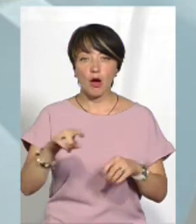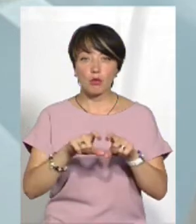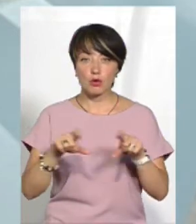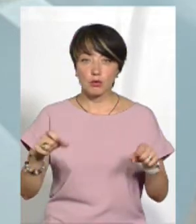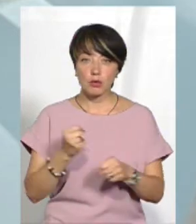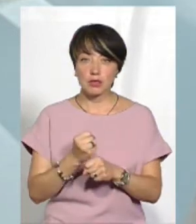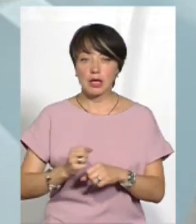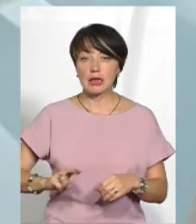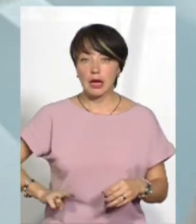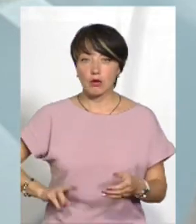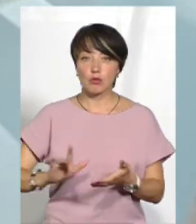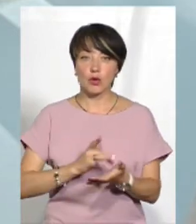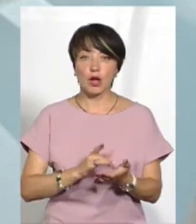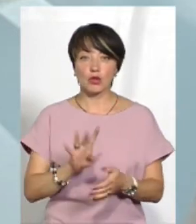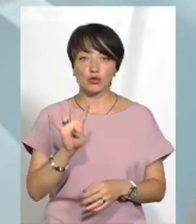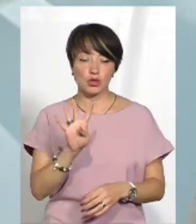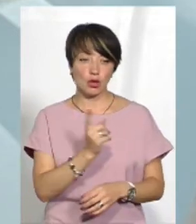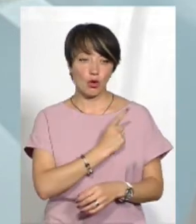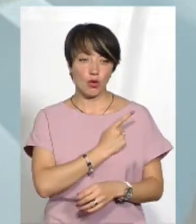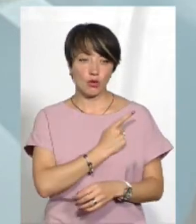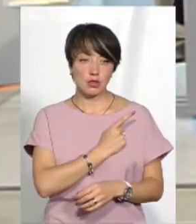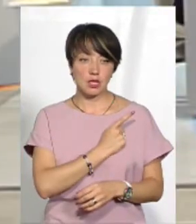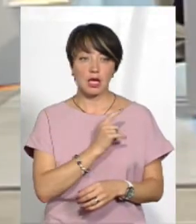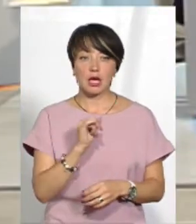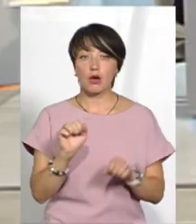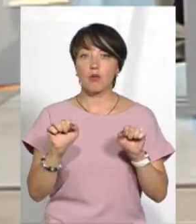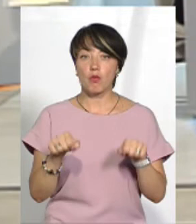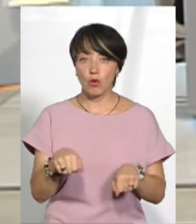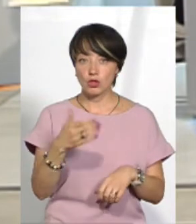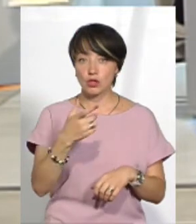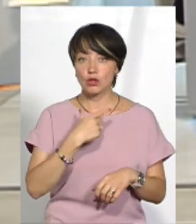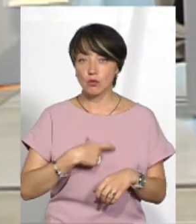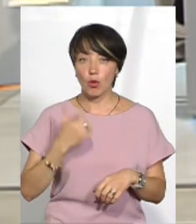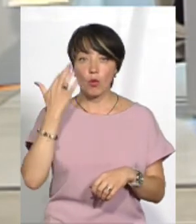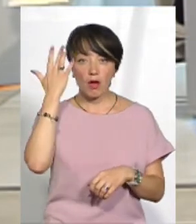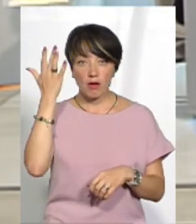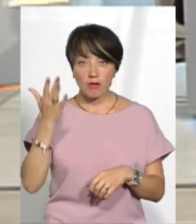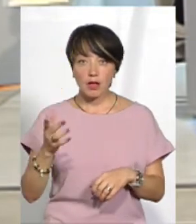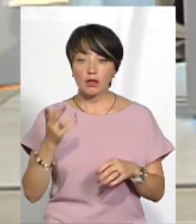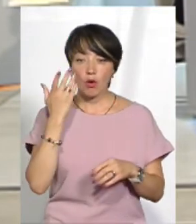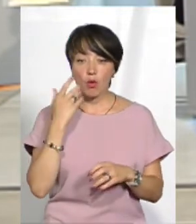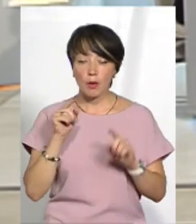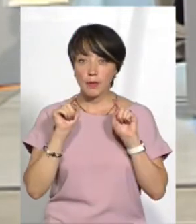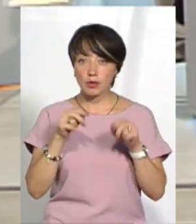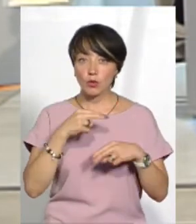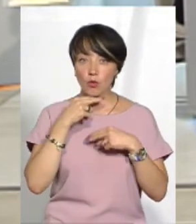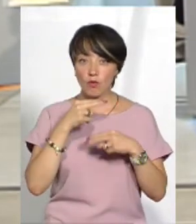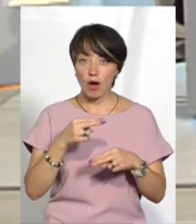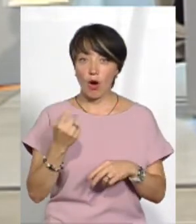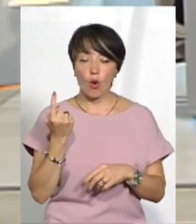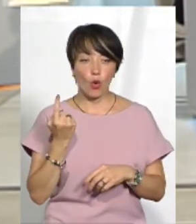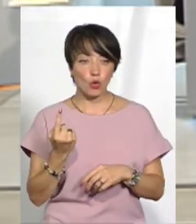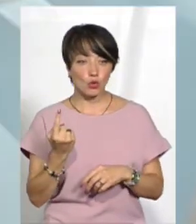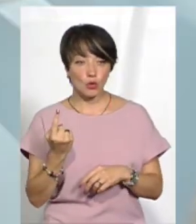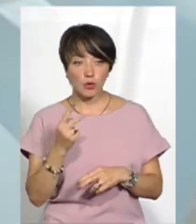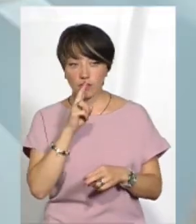працює директор, бухгалтер і 4 охранника. І можете собі уявити, що сьогодні, коли приділяєш увагу